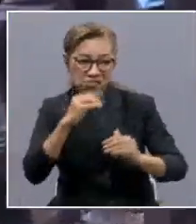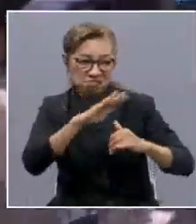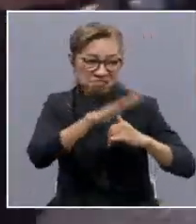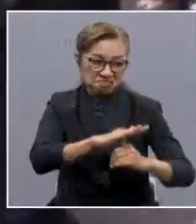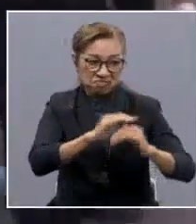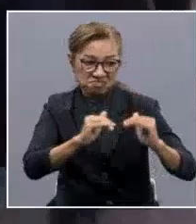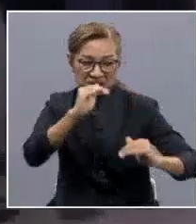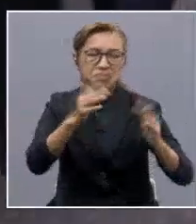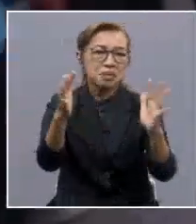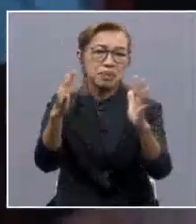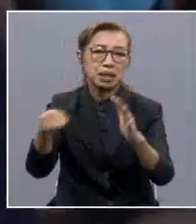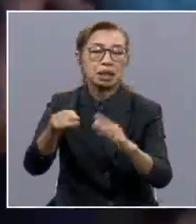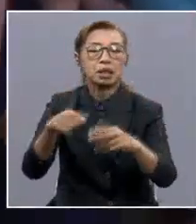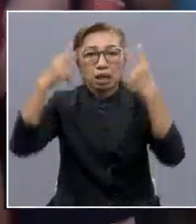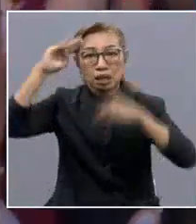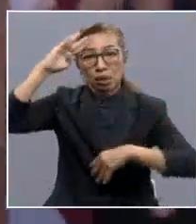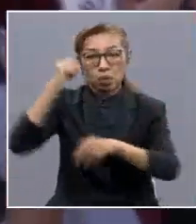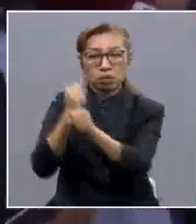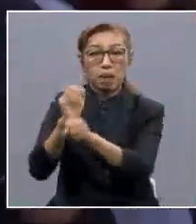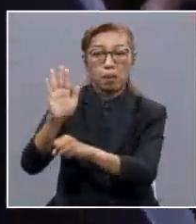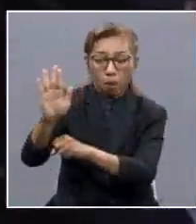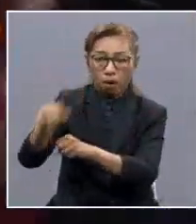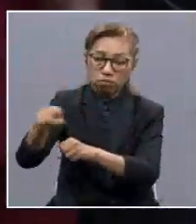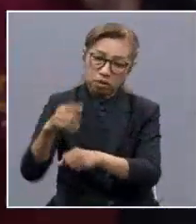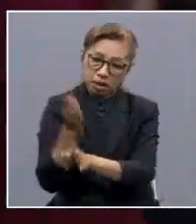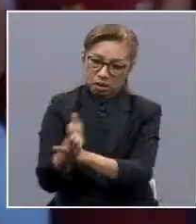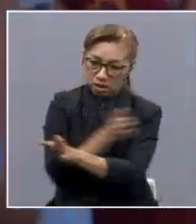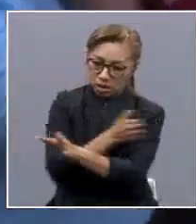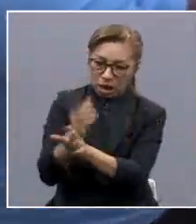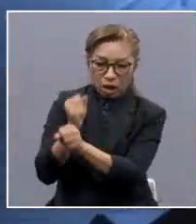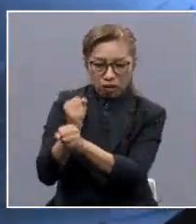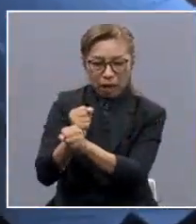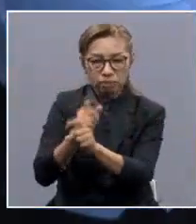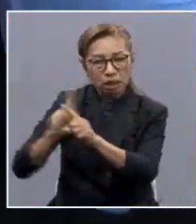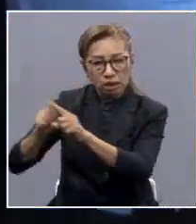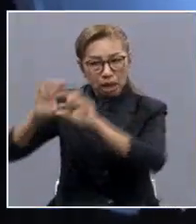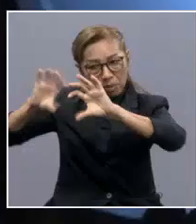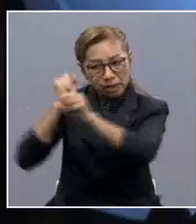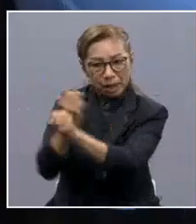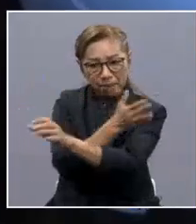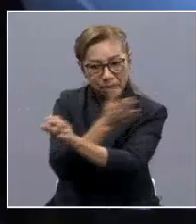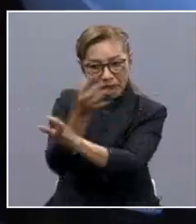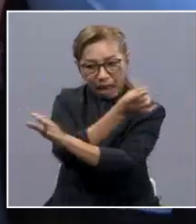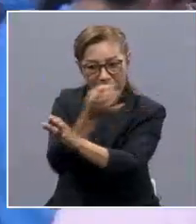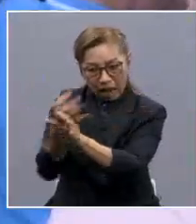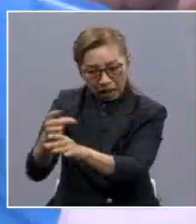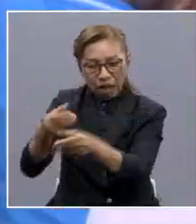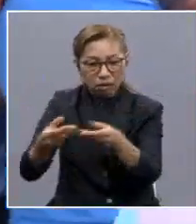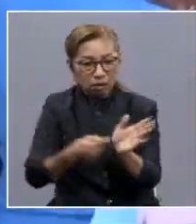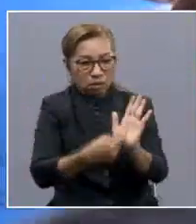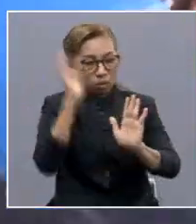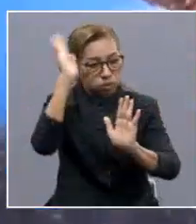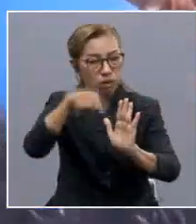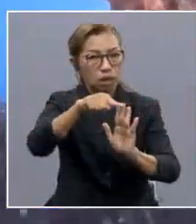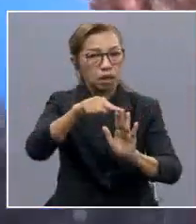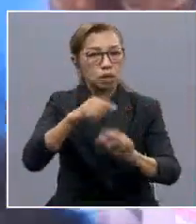คิดว่าการนำผลงานของนายกรัฐมนตรีไปเสนอกับประชาชนและทำงานต่ออย่างไรเชื่อว่าประชาชนจะไว้ใจนาย